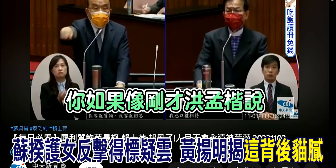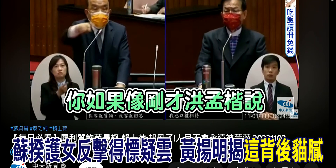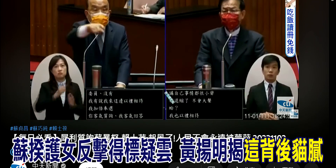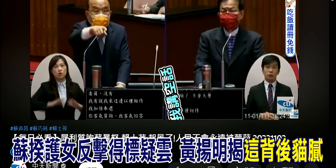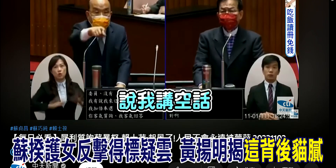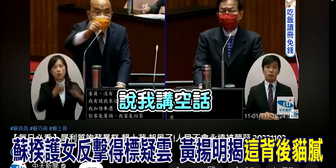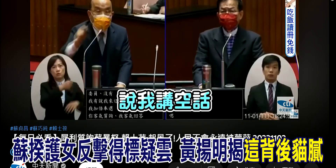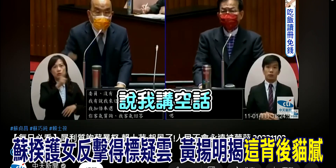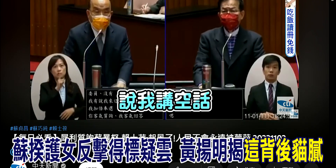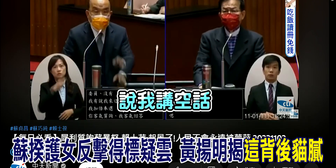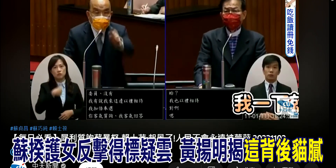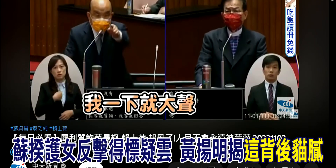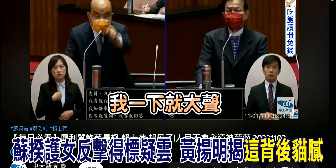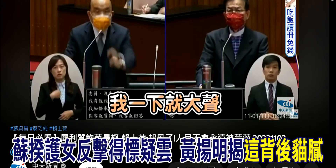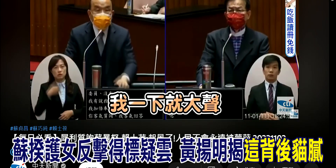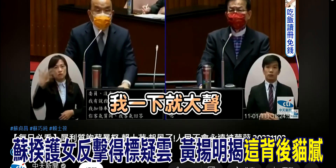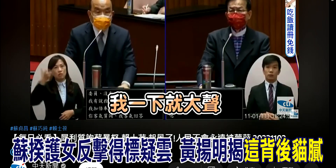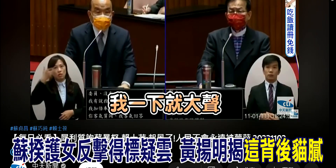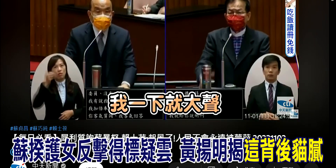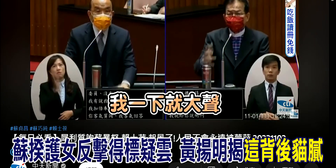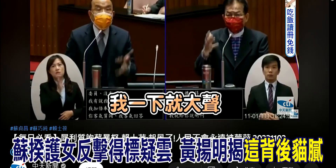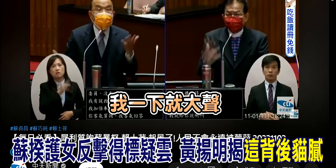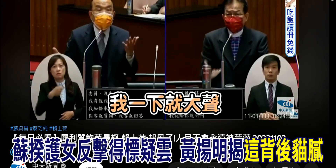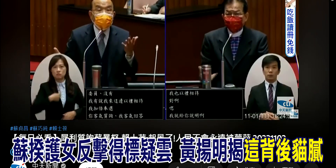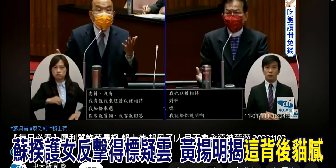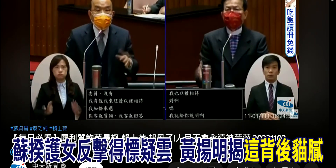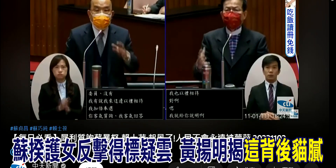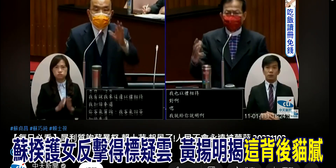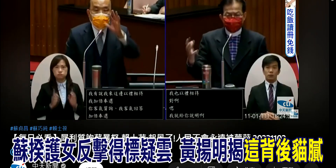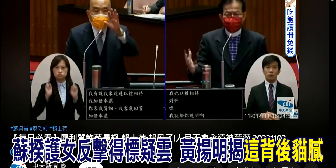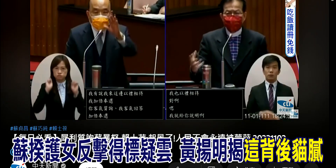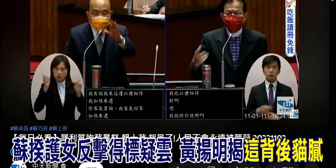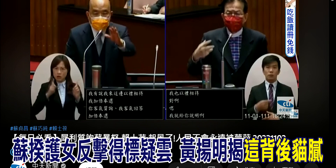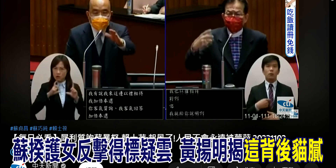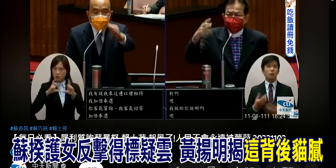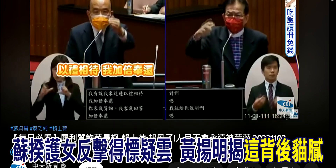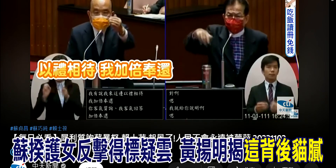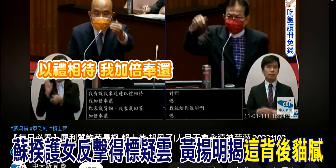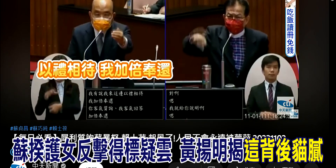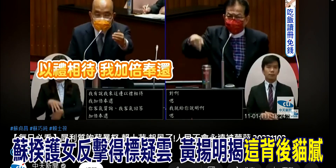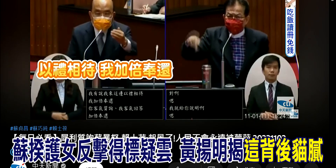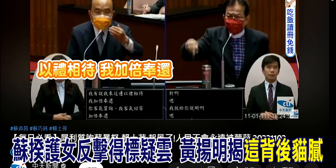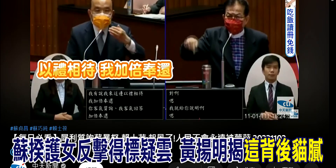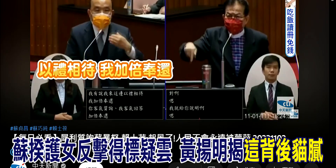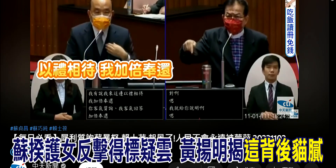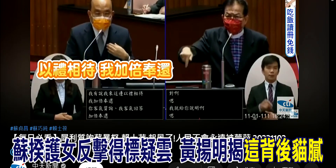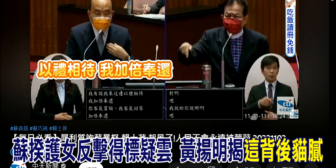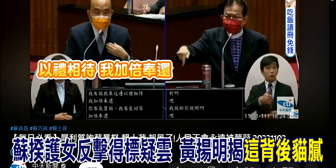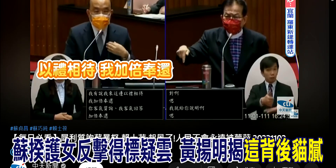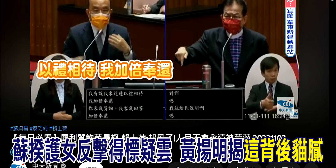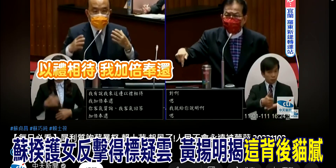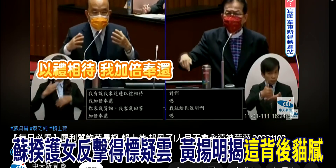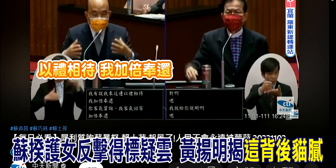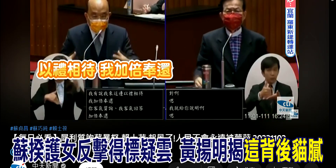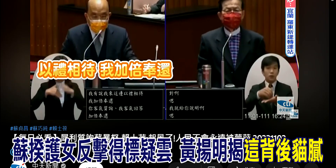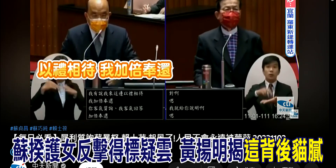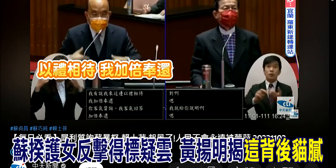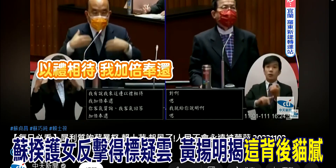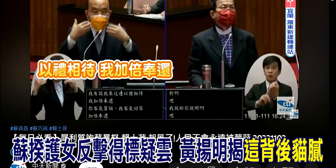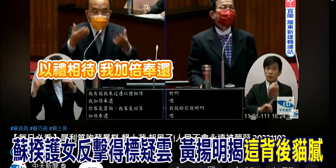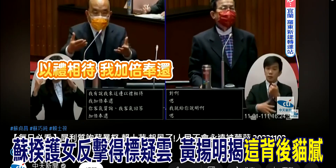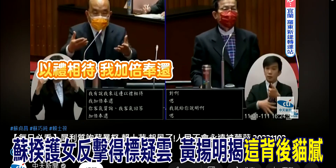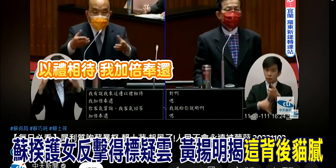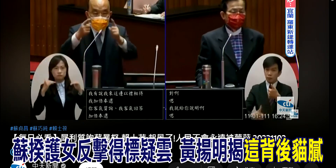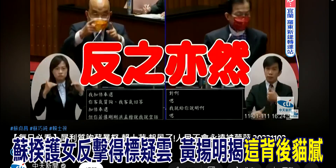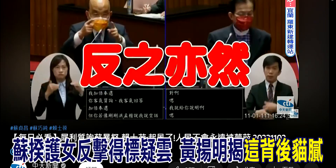讲，讲我讲话，我一声就加大声，是不？ 好了，院长， 我是讲，以礼相待，加倍